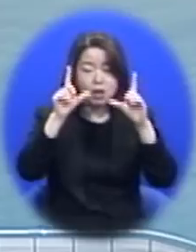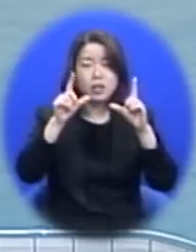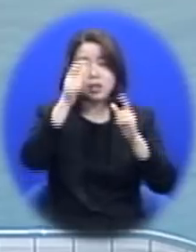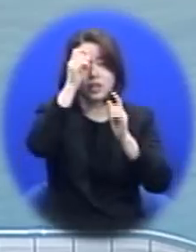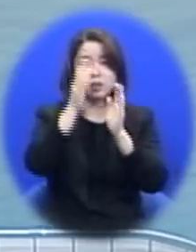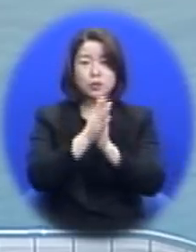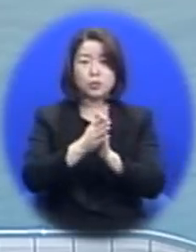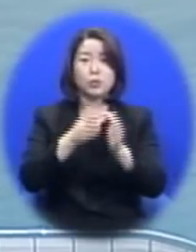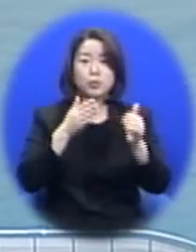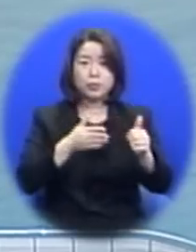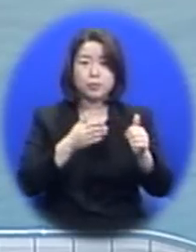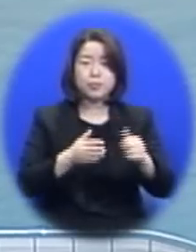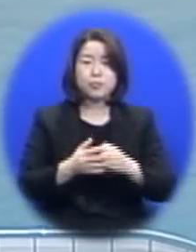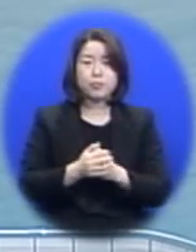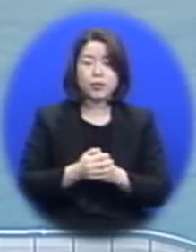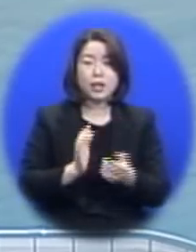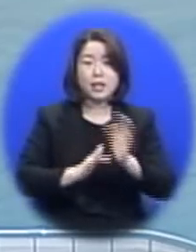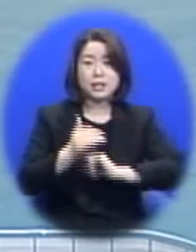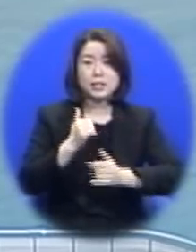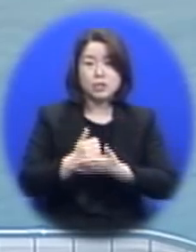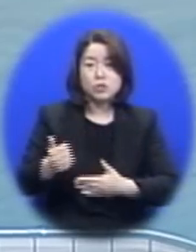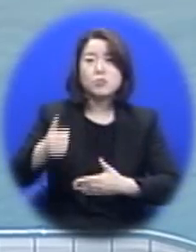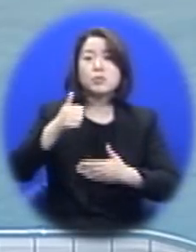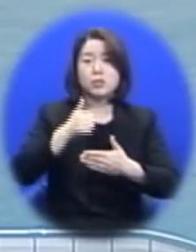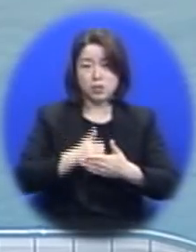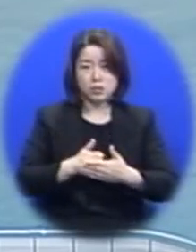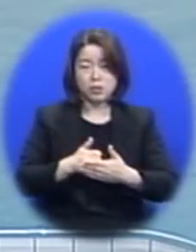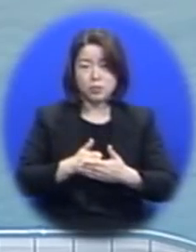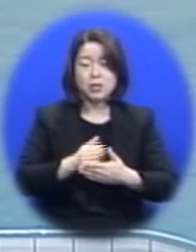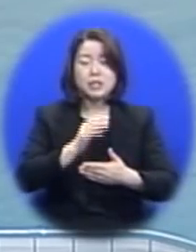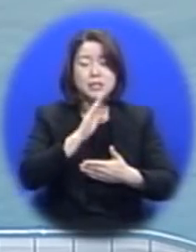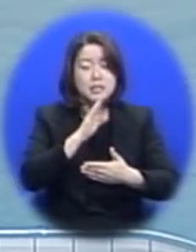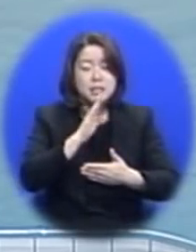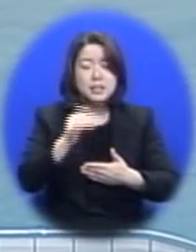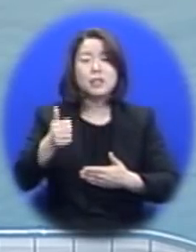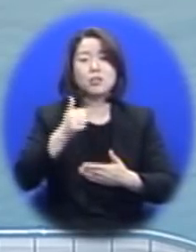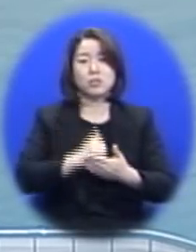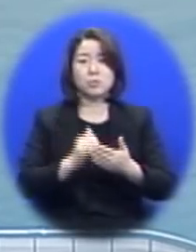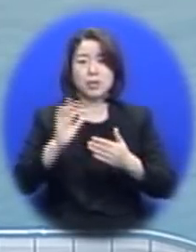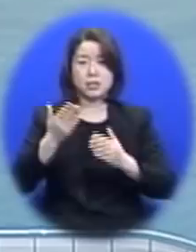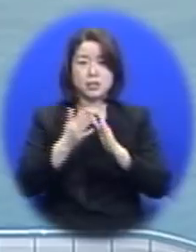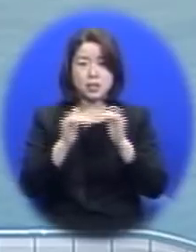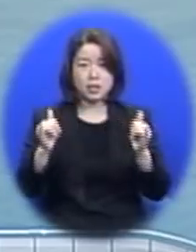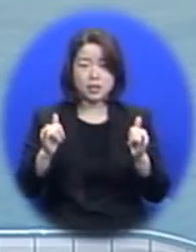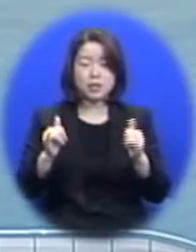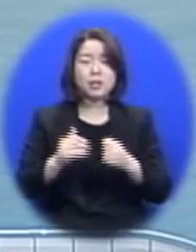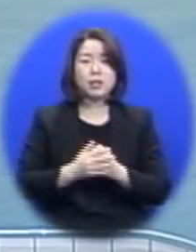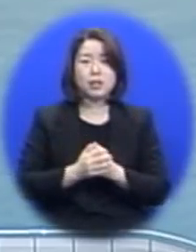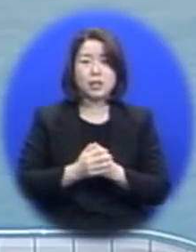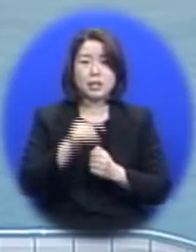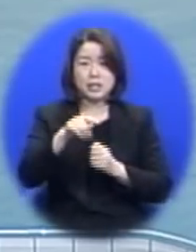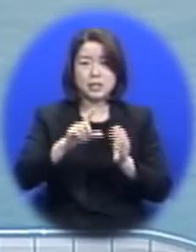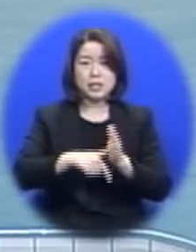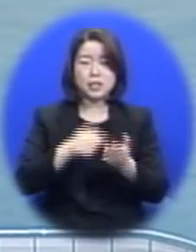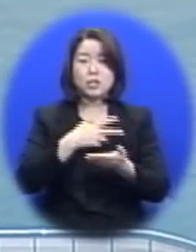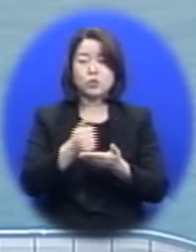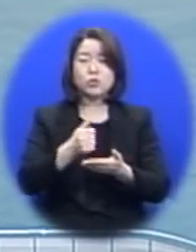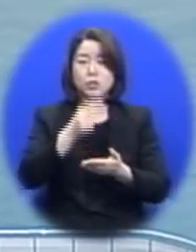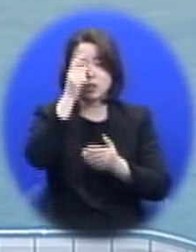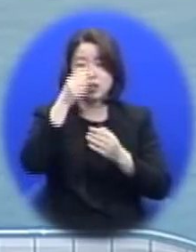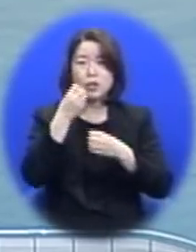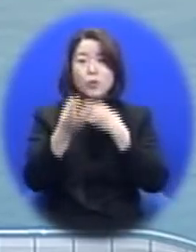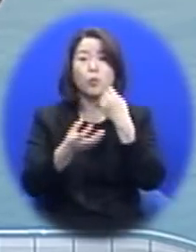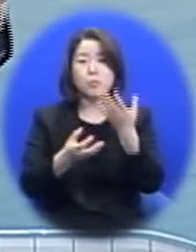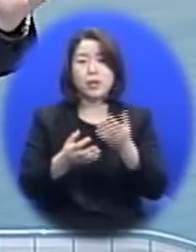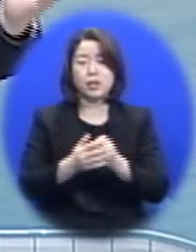기도하세요. 예수님을 영접하되 진짜 영접한 사람이 되기를 여러분 이 시간에 주님께 고백하세요.